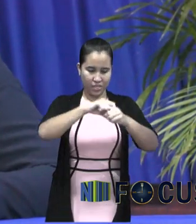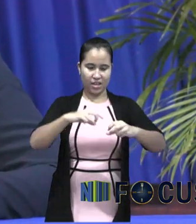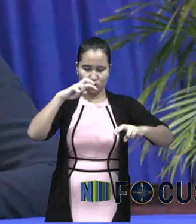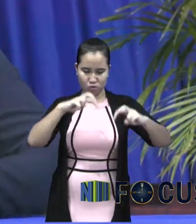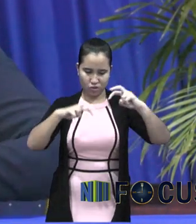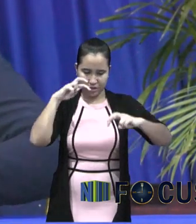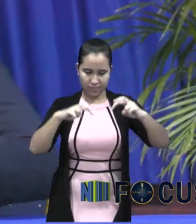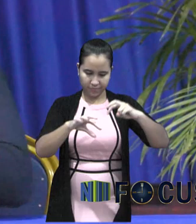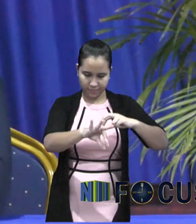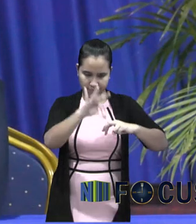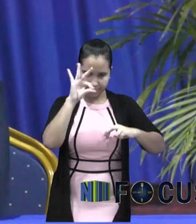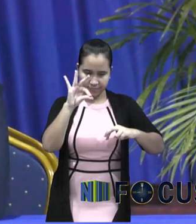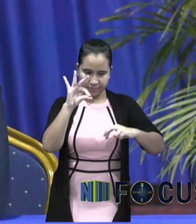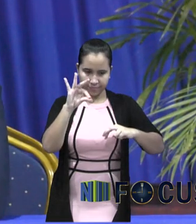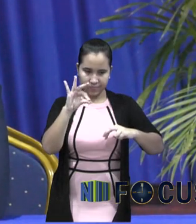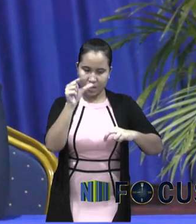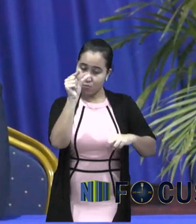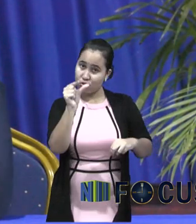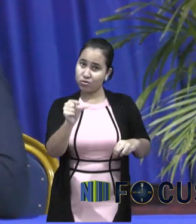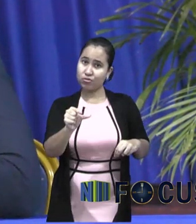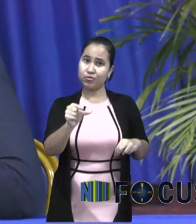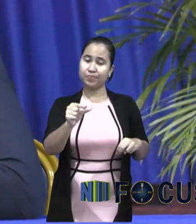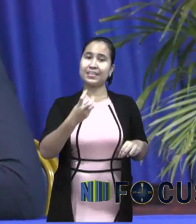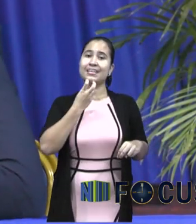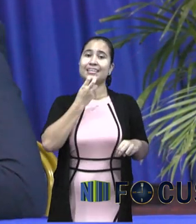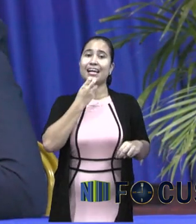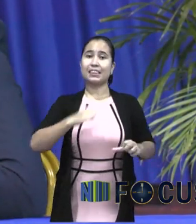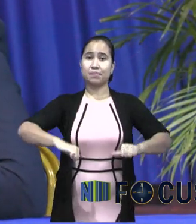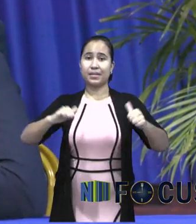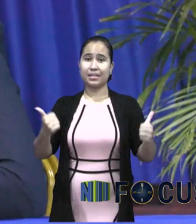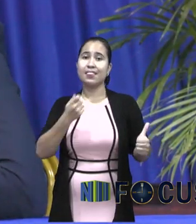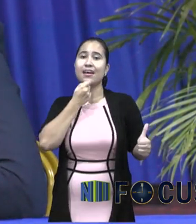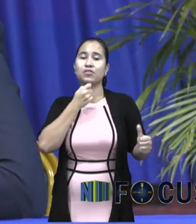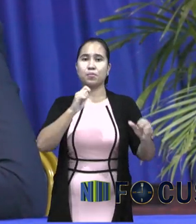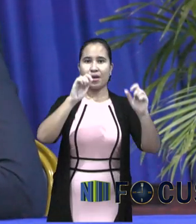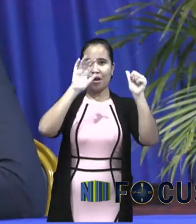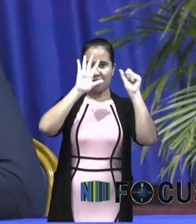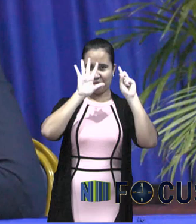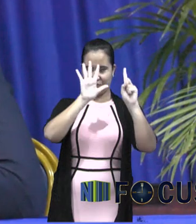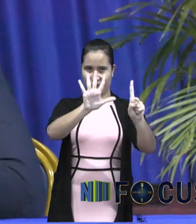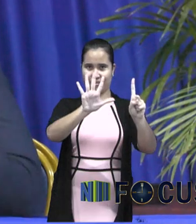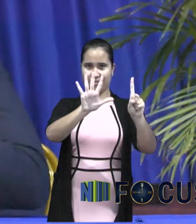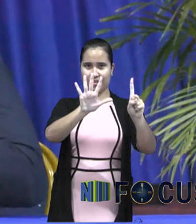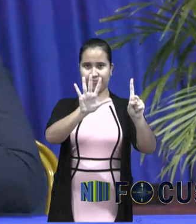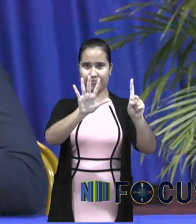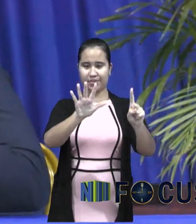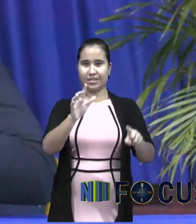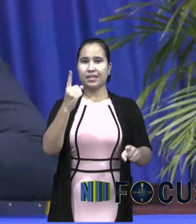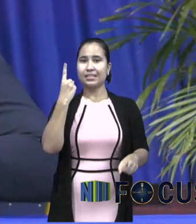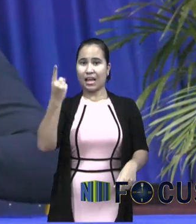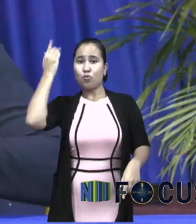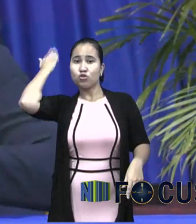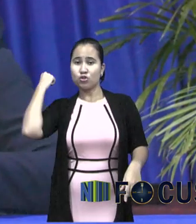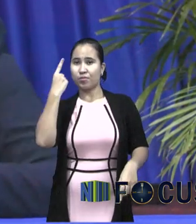tracing. Dat wil zeggen, als die persoon met klachten begint op 15, dan tellen we terug